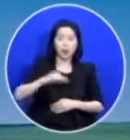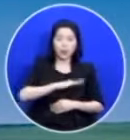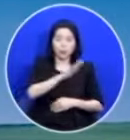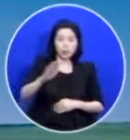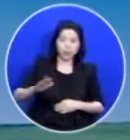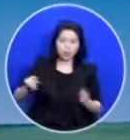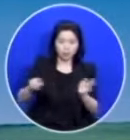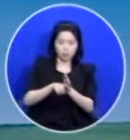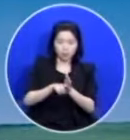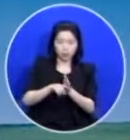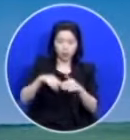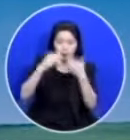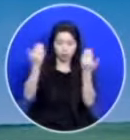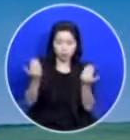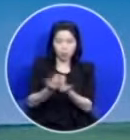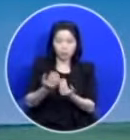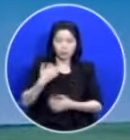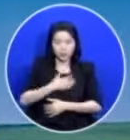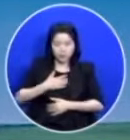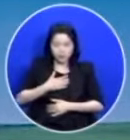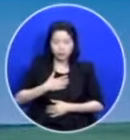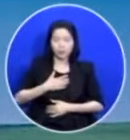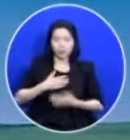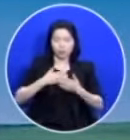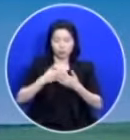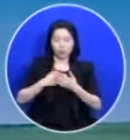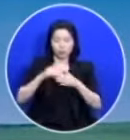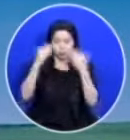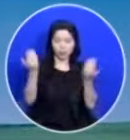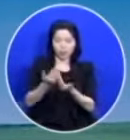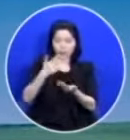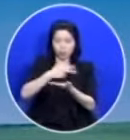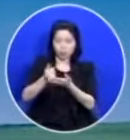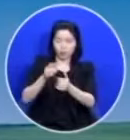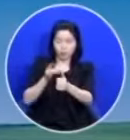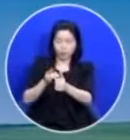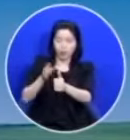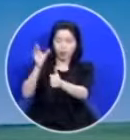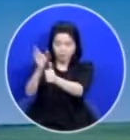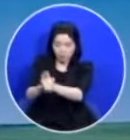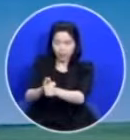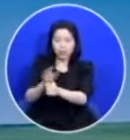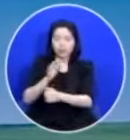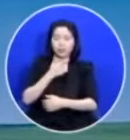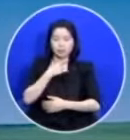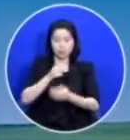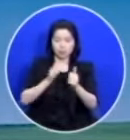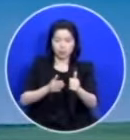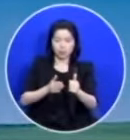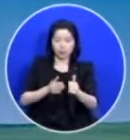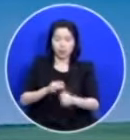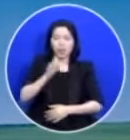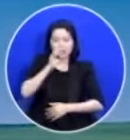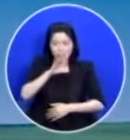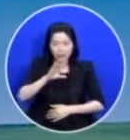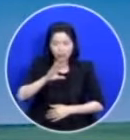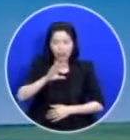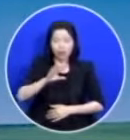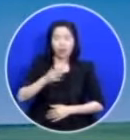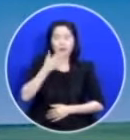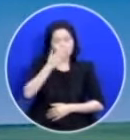믿고 우리의 모든 염려 두려움 다 주님께 맡기시기 바랍니다 된다 안 된다 판단도 주님께